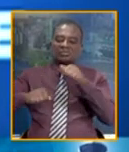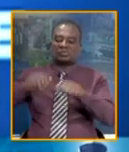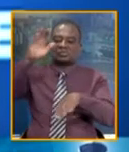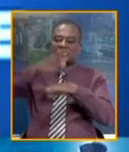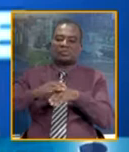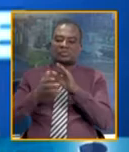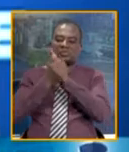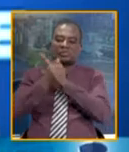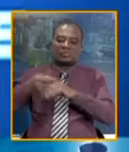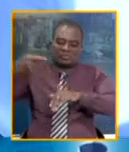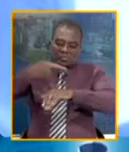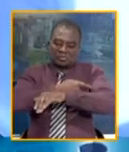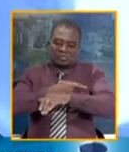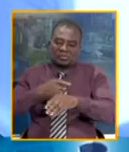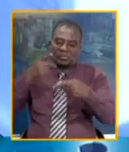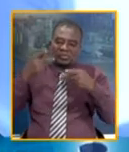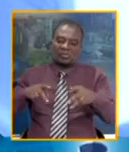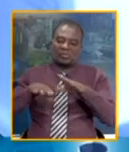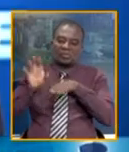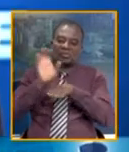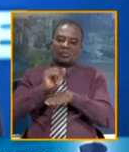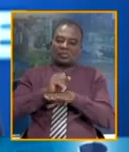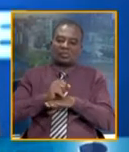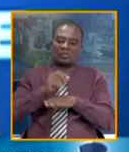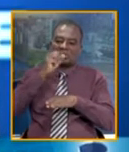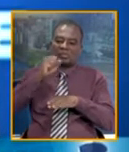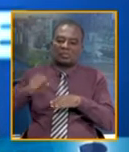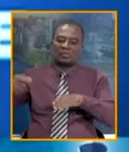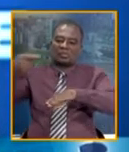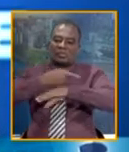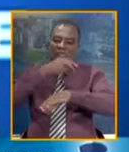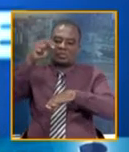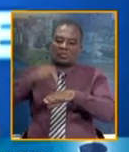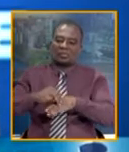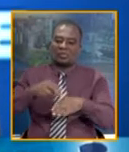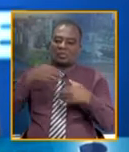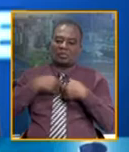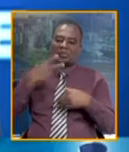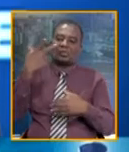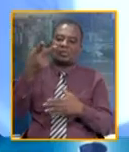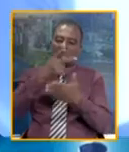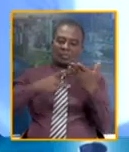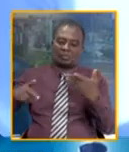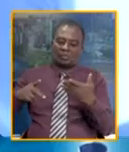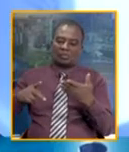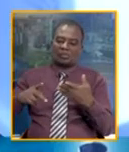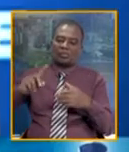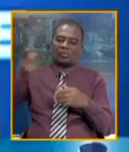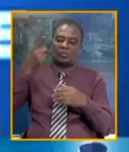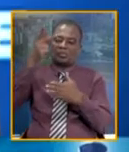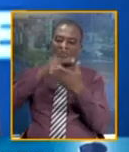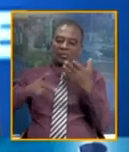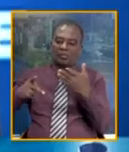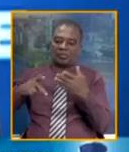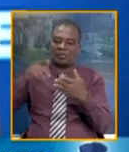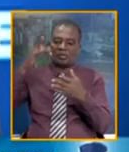vaccins disponibles en Côte d'Ivoire. La campagne de vaccination aura, disons, 3 phases. D'accord. On aura une première phase